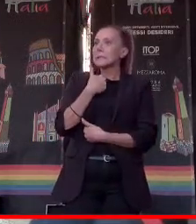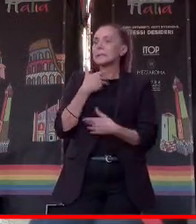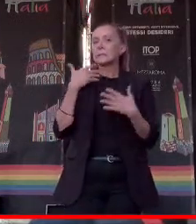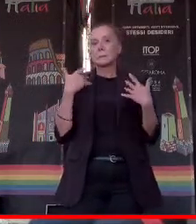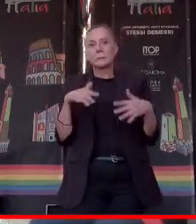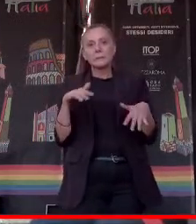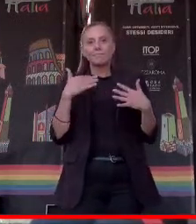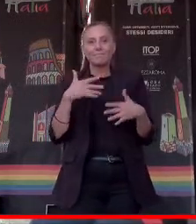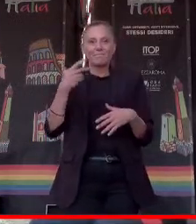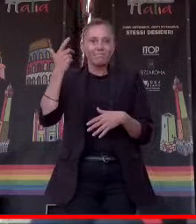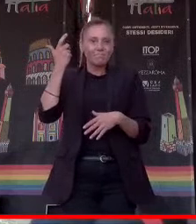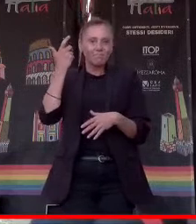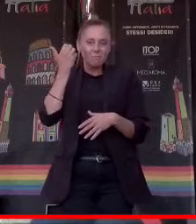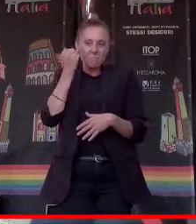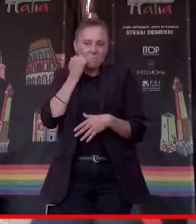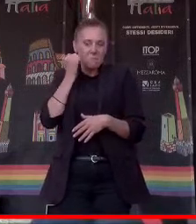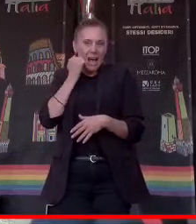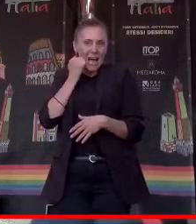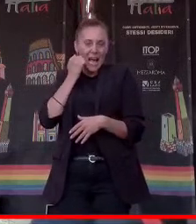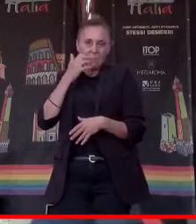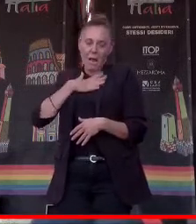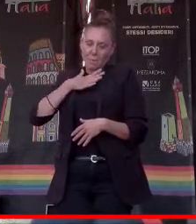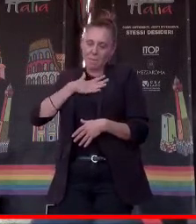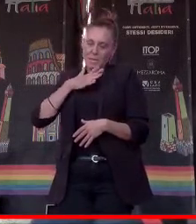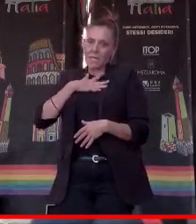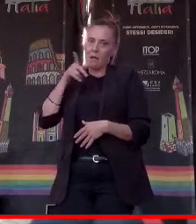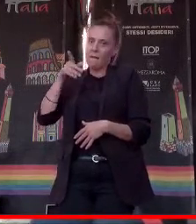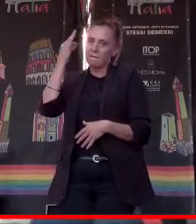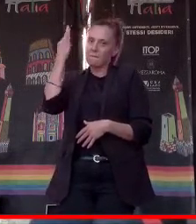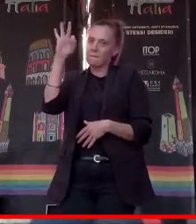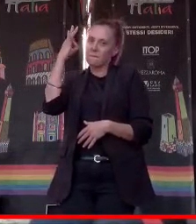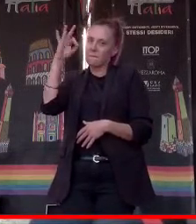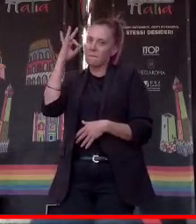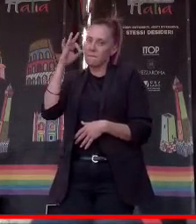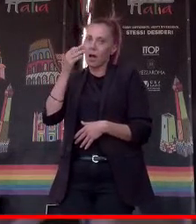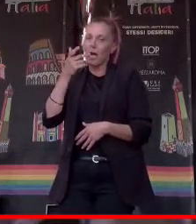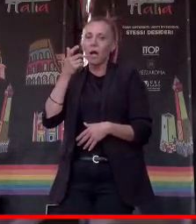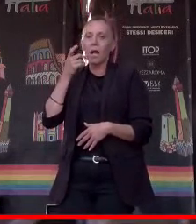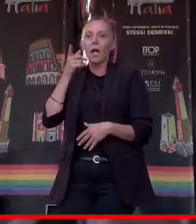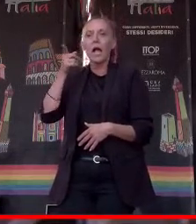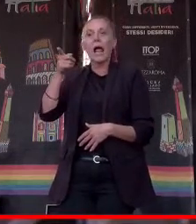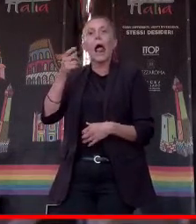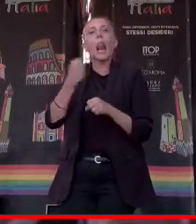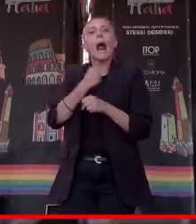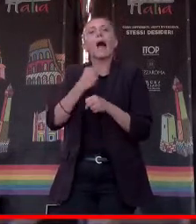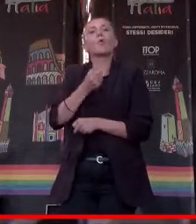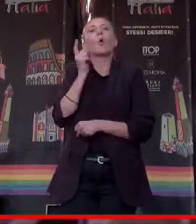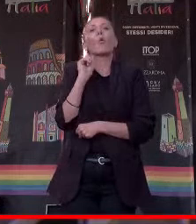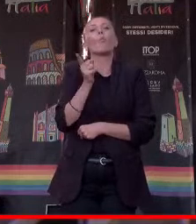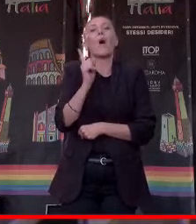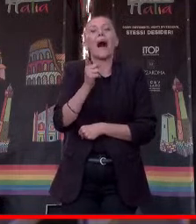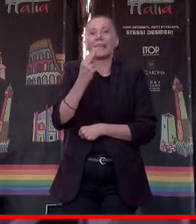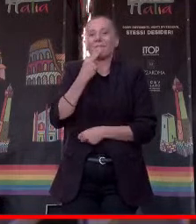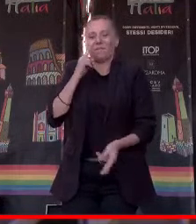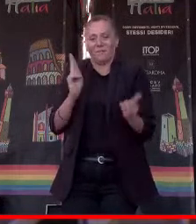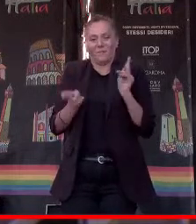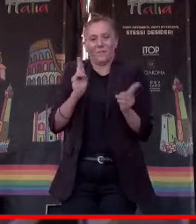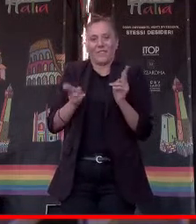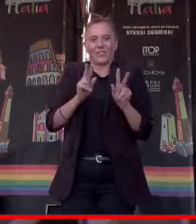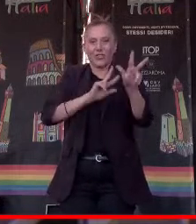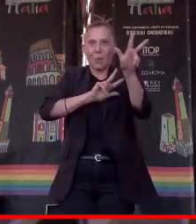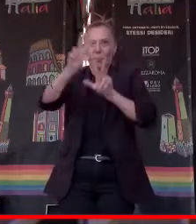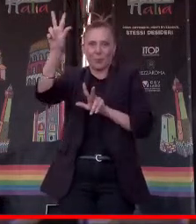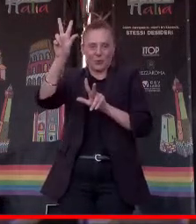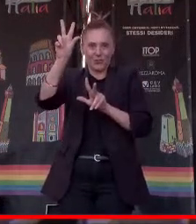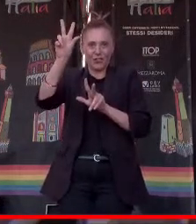siccome mia madre ci ha avuto anche un altro pregio, per 40 anni ha fatto il vigile nel nostro municipio. Una collega. Esattamente.